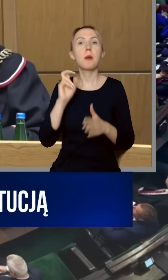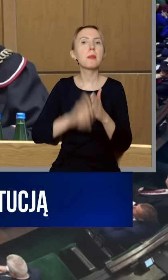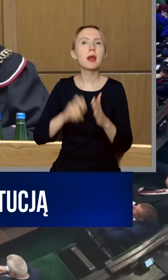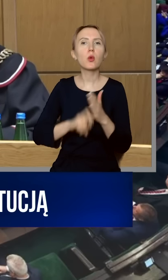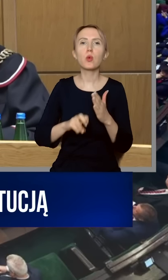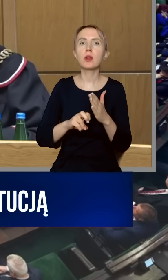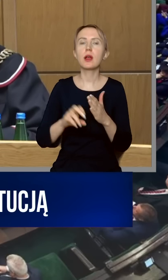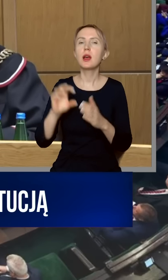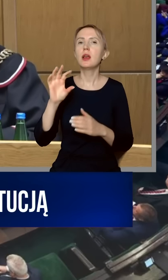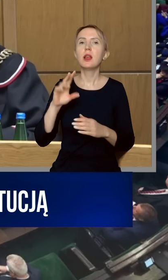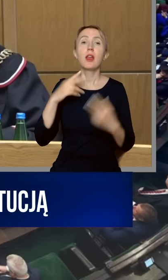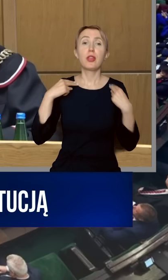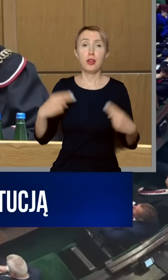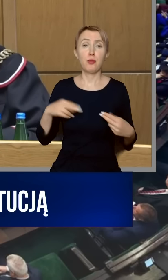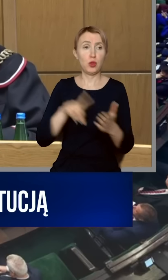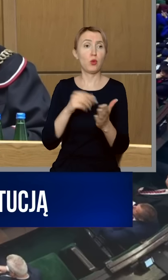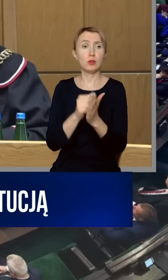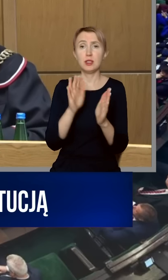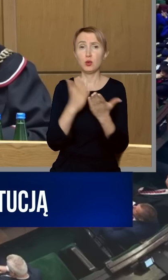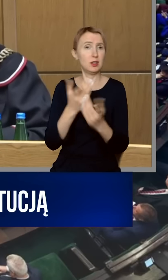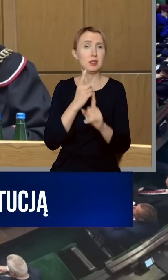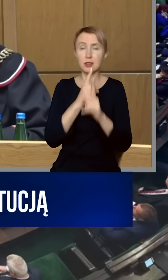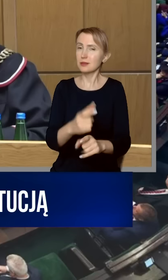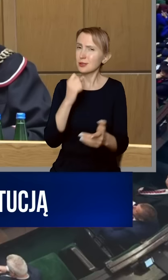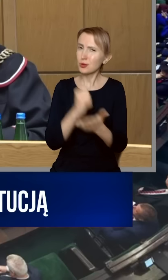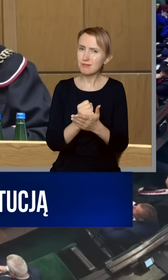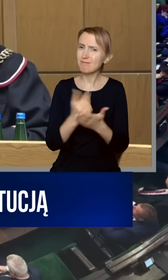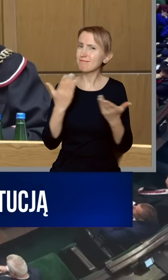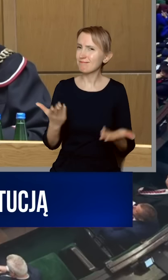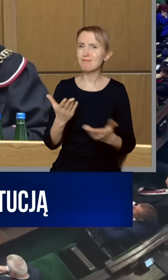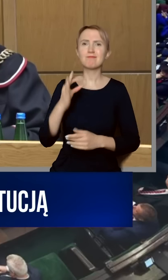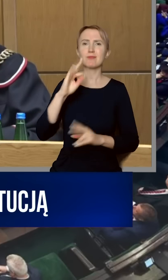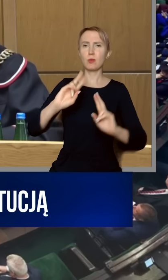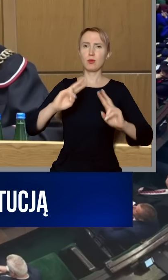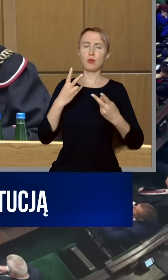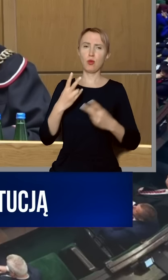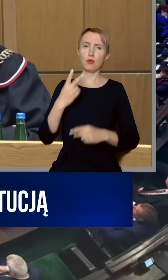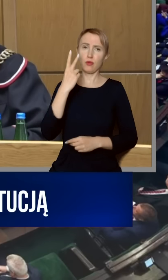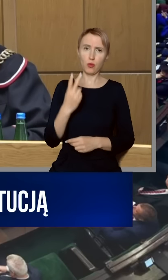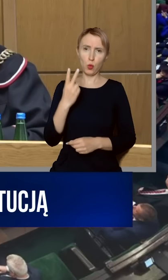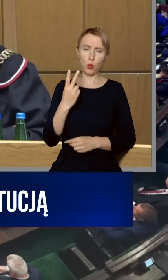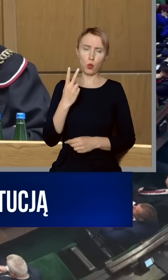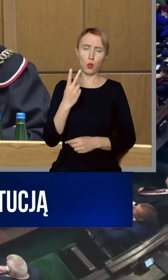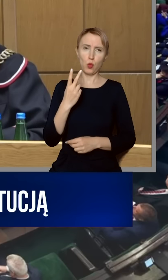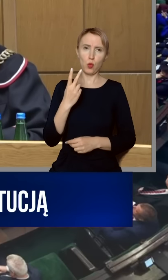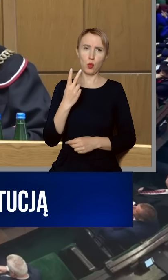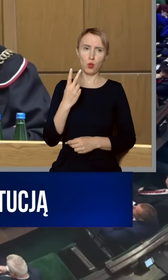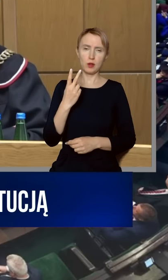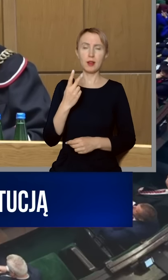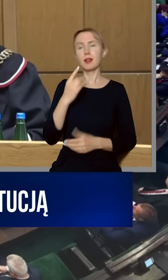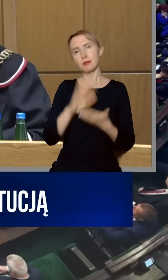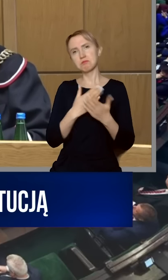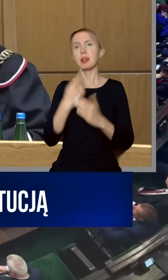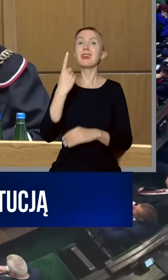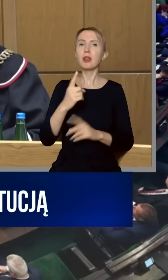legitymacji Trybunału Konstytucyjnego no czerpie swoje źródło w dwóch, właściwie w jednym orzeczeniu,